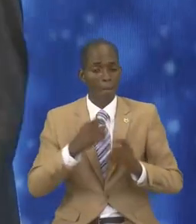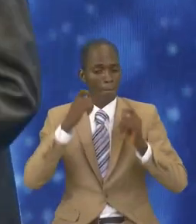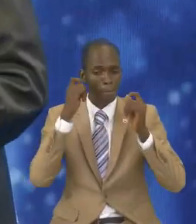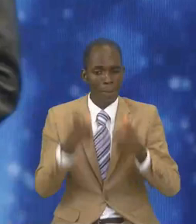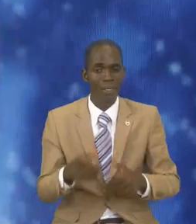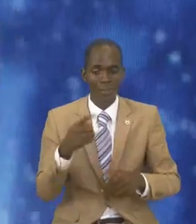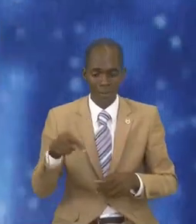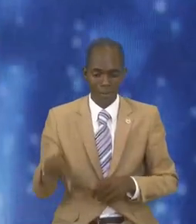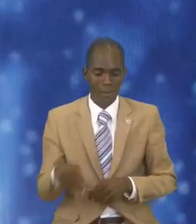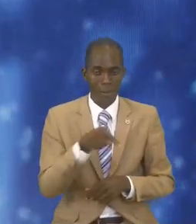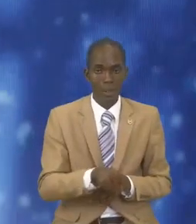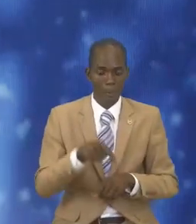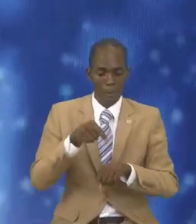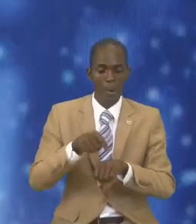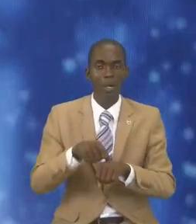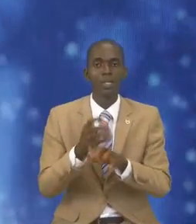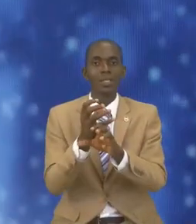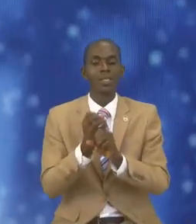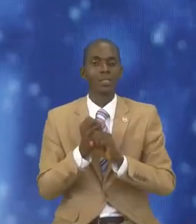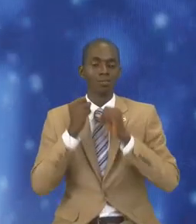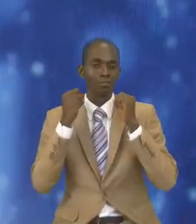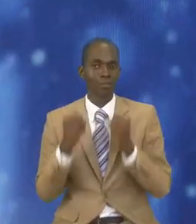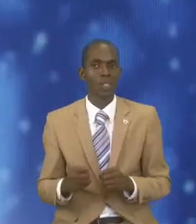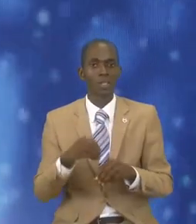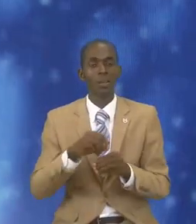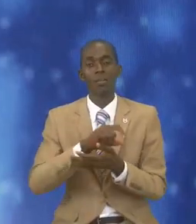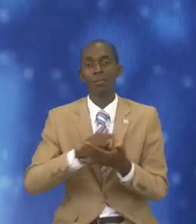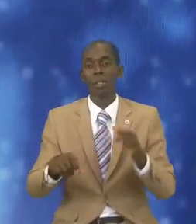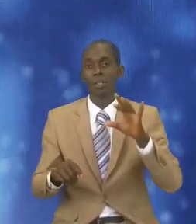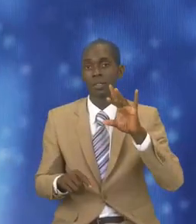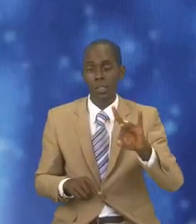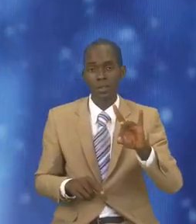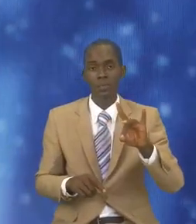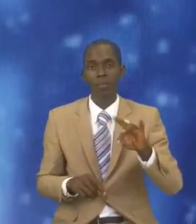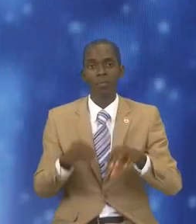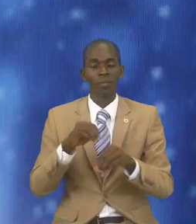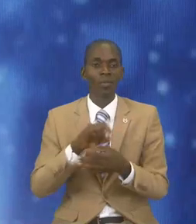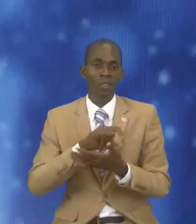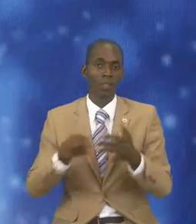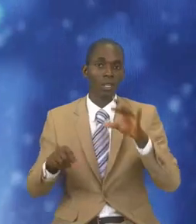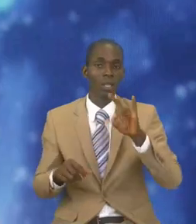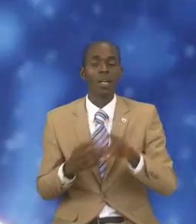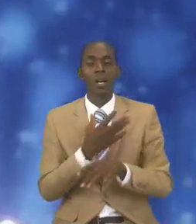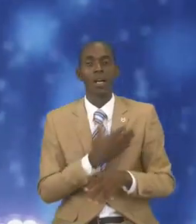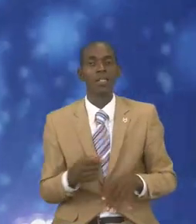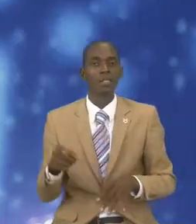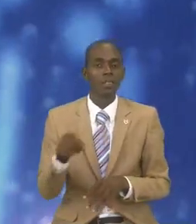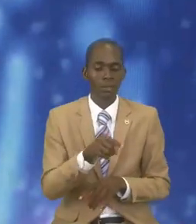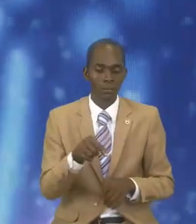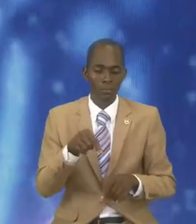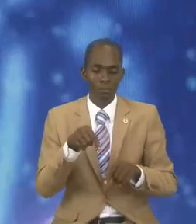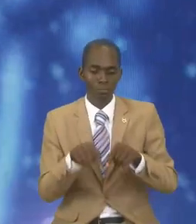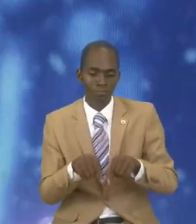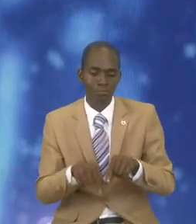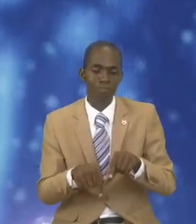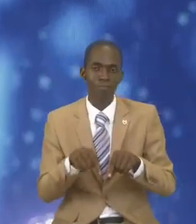et ses chevilles devinrent fermes. Verset 8. D'un saut, il fut debout et il se